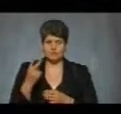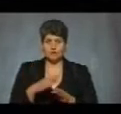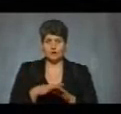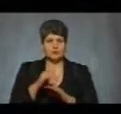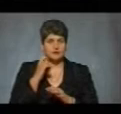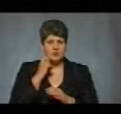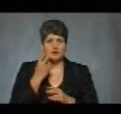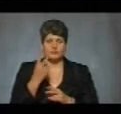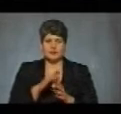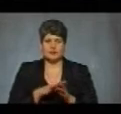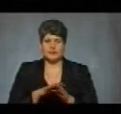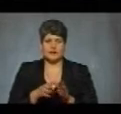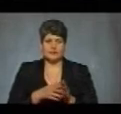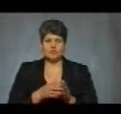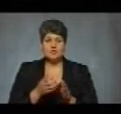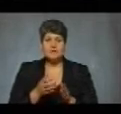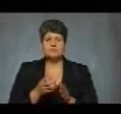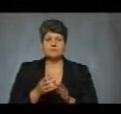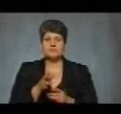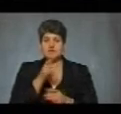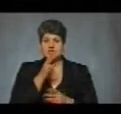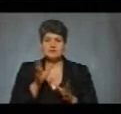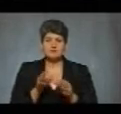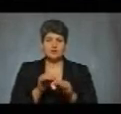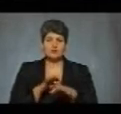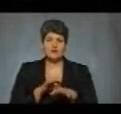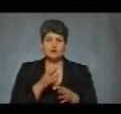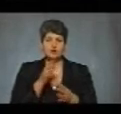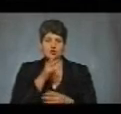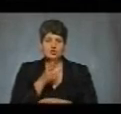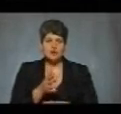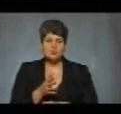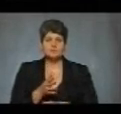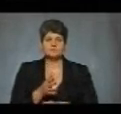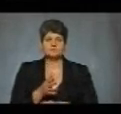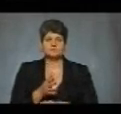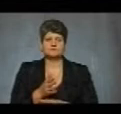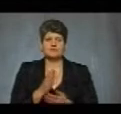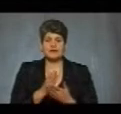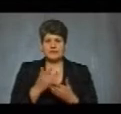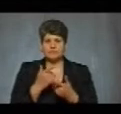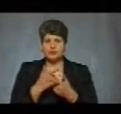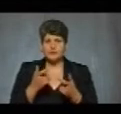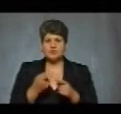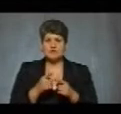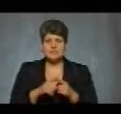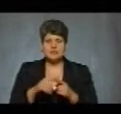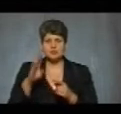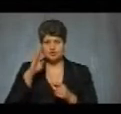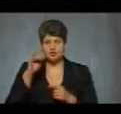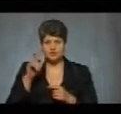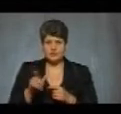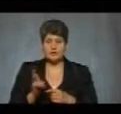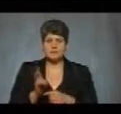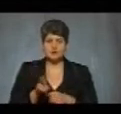двоє було неповнолітніх. Під час спільного проведення часу є інформація, що цей чоловік, який прийшов,